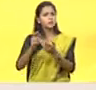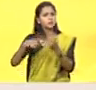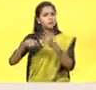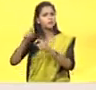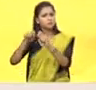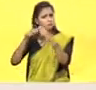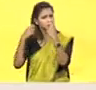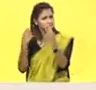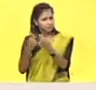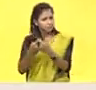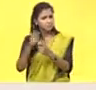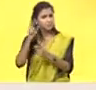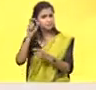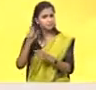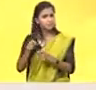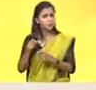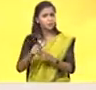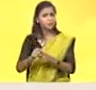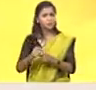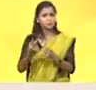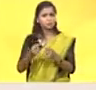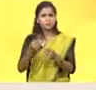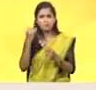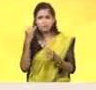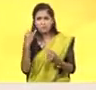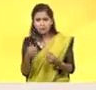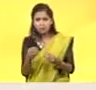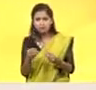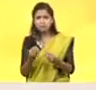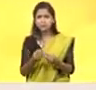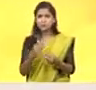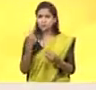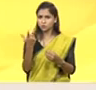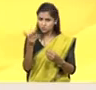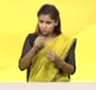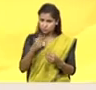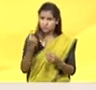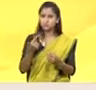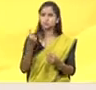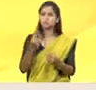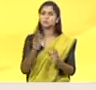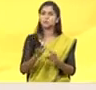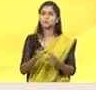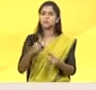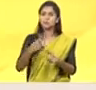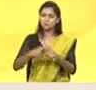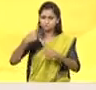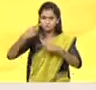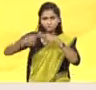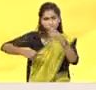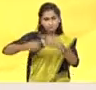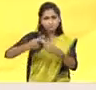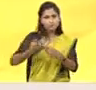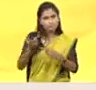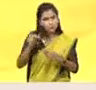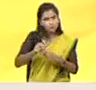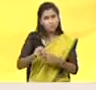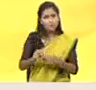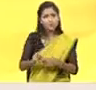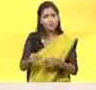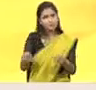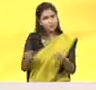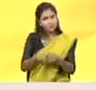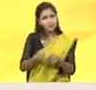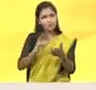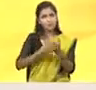टीम ने रिड्यूस, रीयूज और रिसाइकल का मंत्र